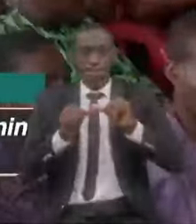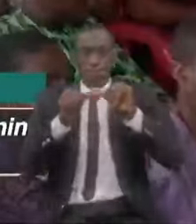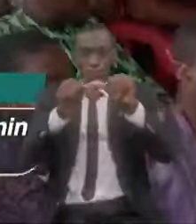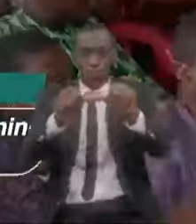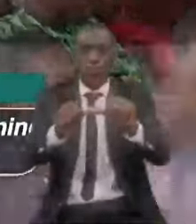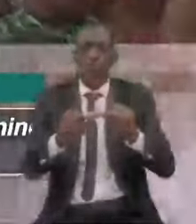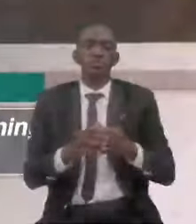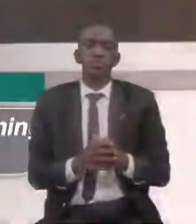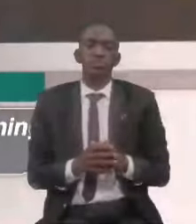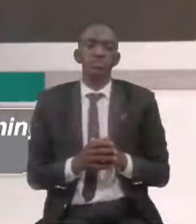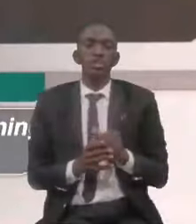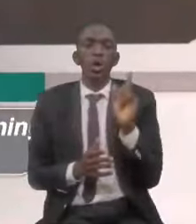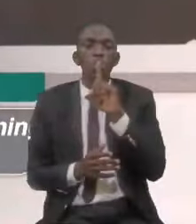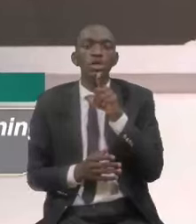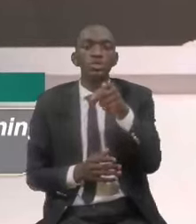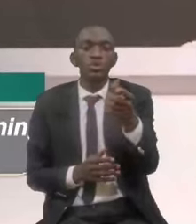Où es-tu?